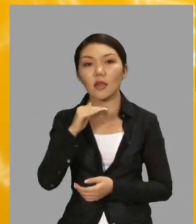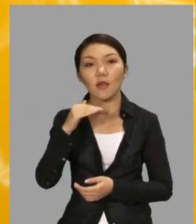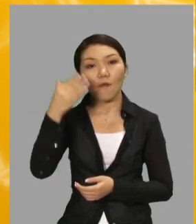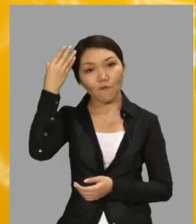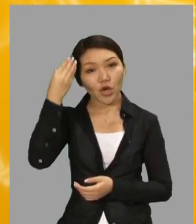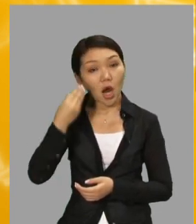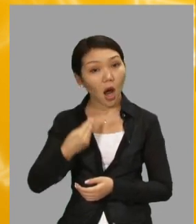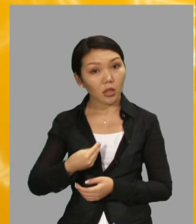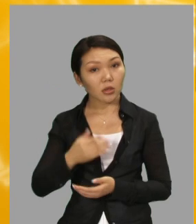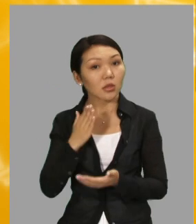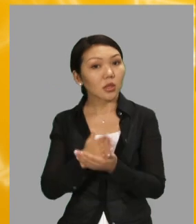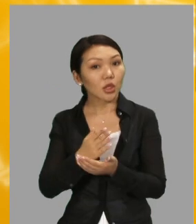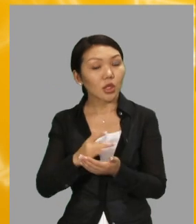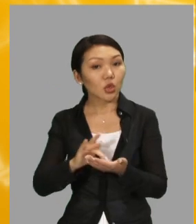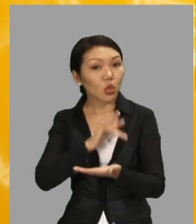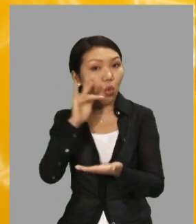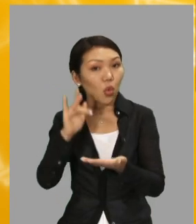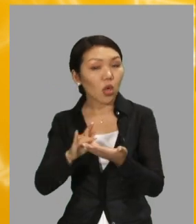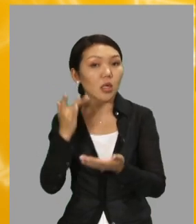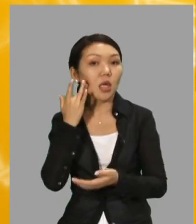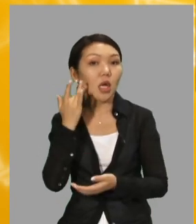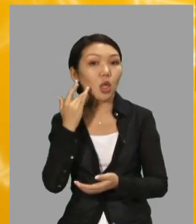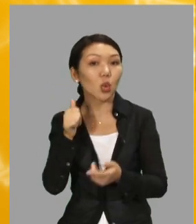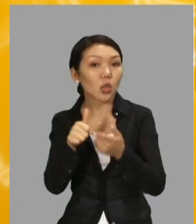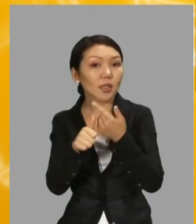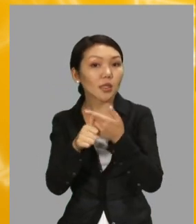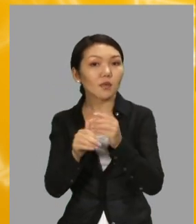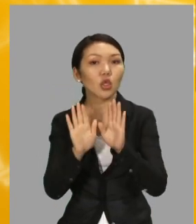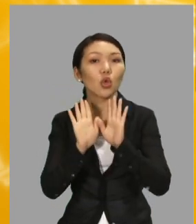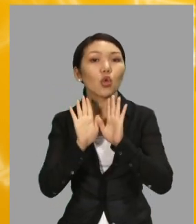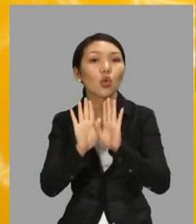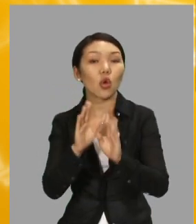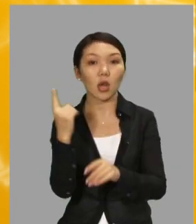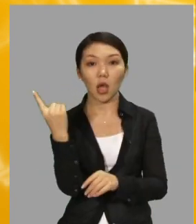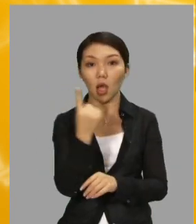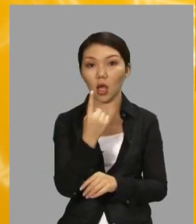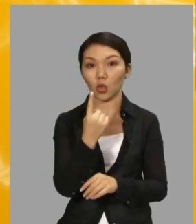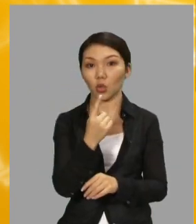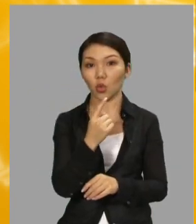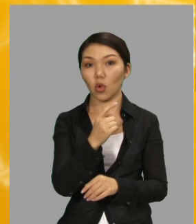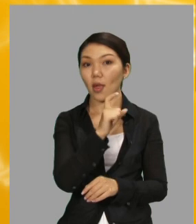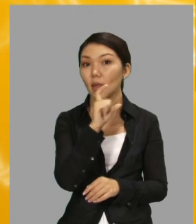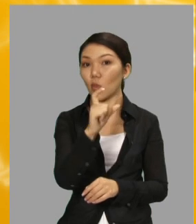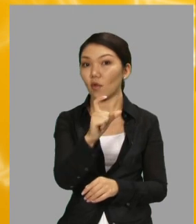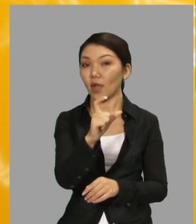город, который называется только одной буквой «Э».